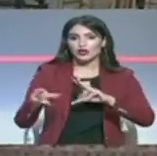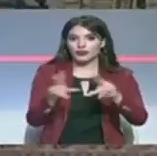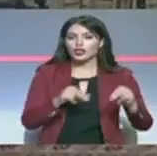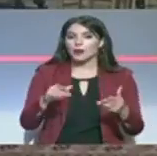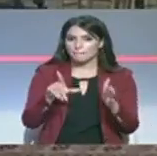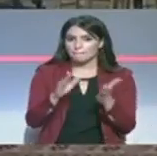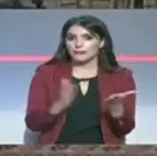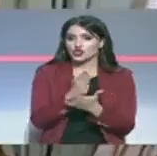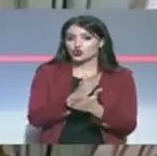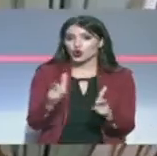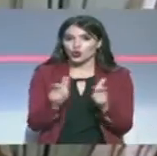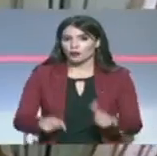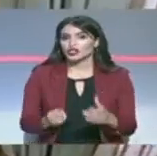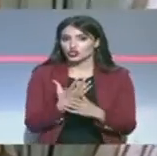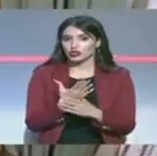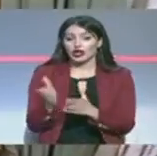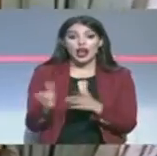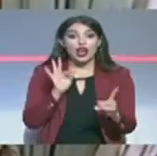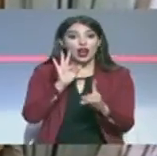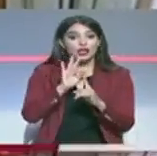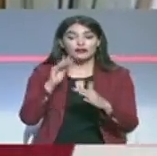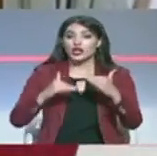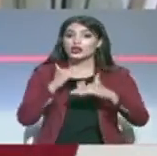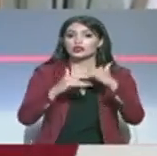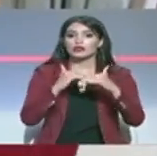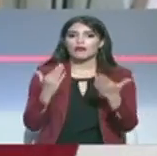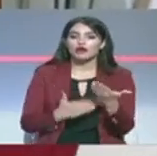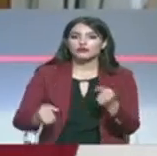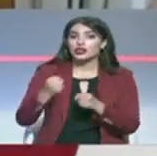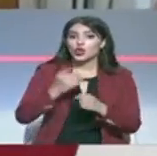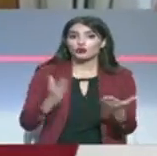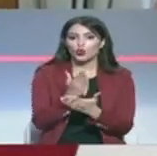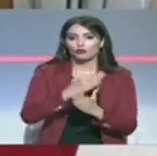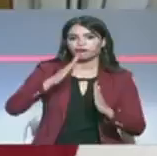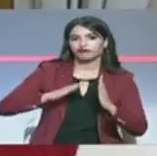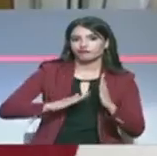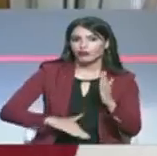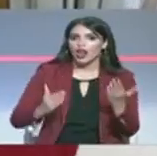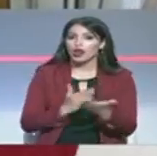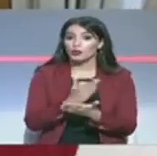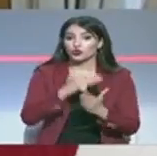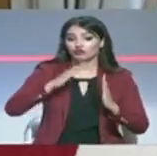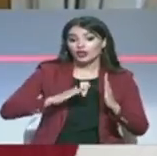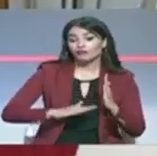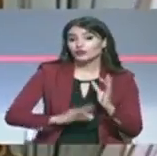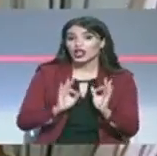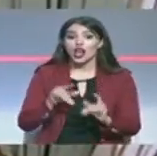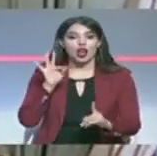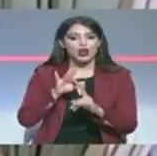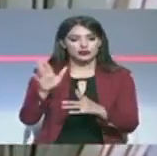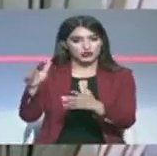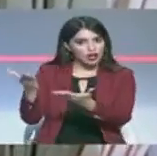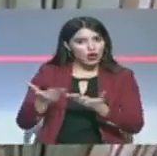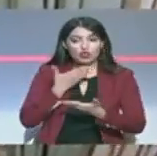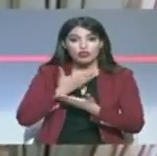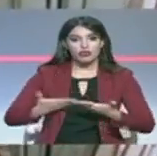مشروع الحكومة الجديدة. يلزم الاستثمار، معناه لو تو دانفيستيسمون تاح برشا وليبارني نقصد برشا، يلزم الناس تعطي ثقة، ويلزم